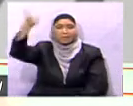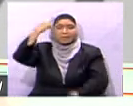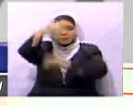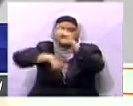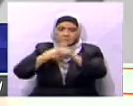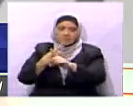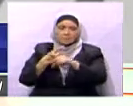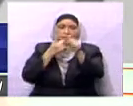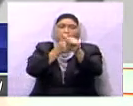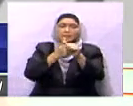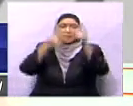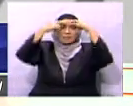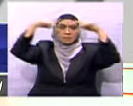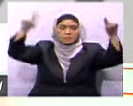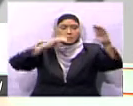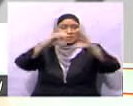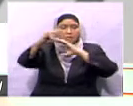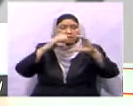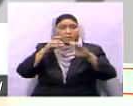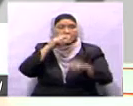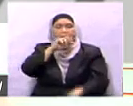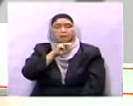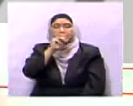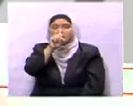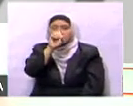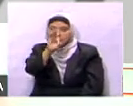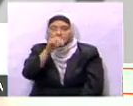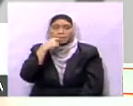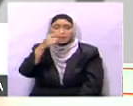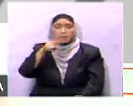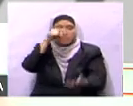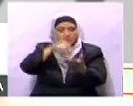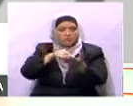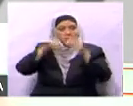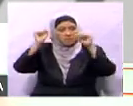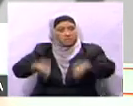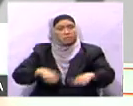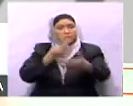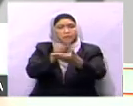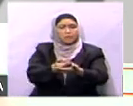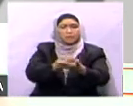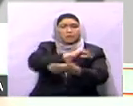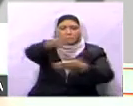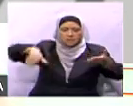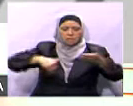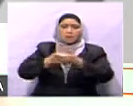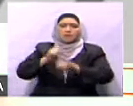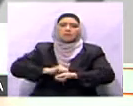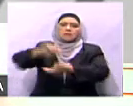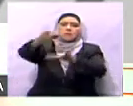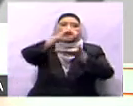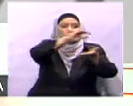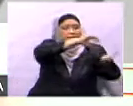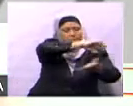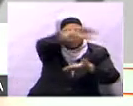Menurut pengarah komunikasi Kementerian Kewangan Datuk Lokman Nor Adam, faktor itu yang membolehkan bajet menyeluruh disampaikan kepada semua